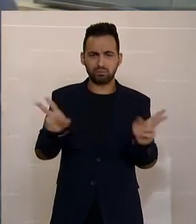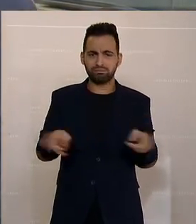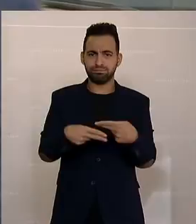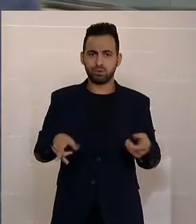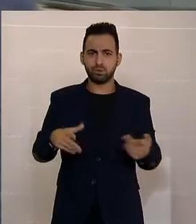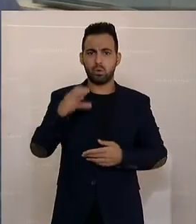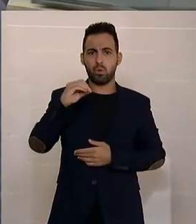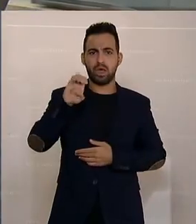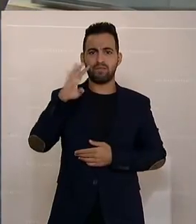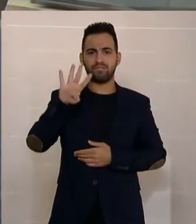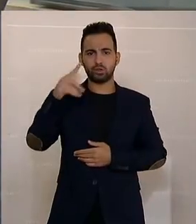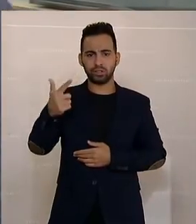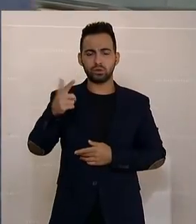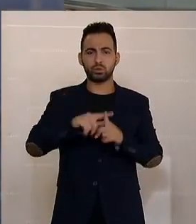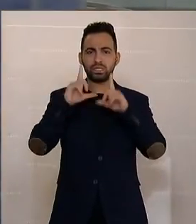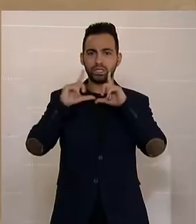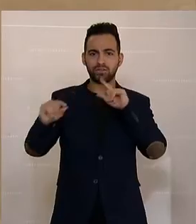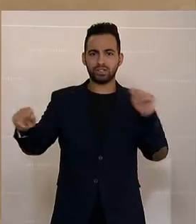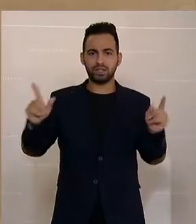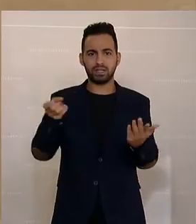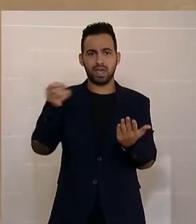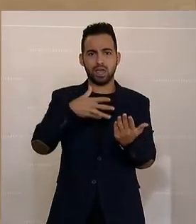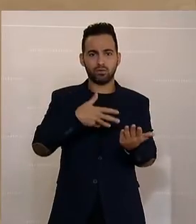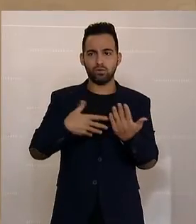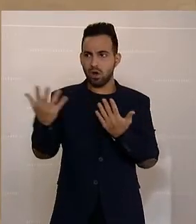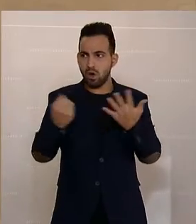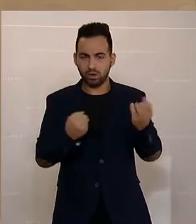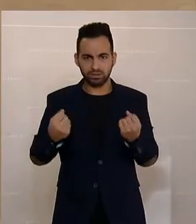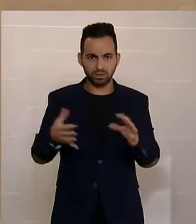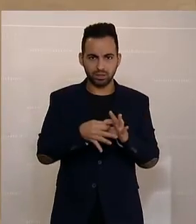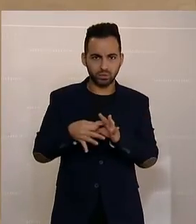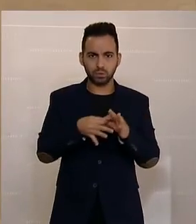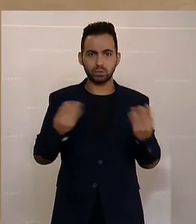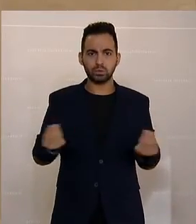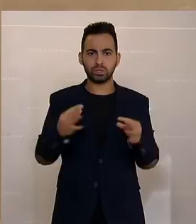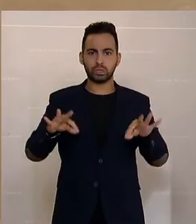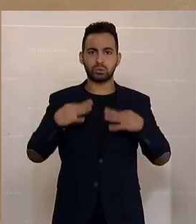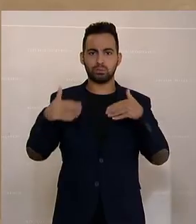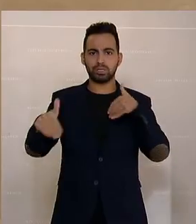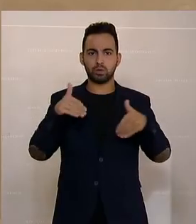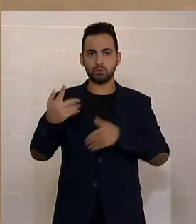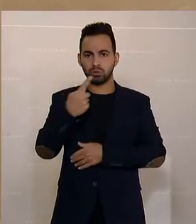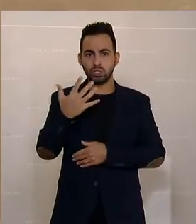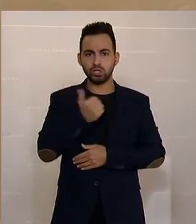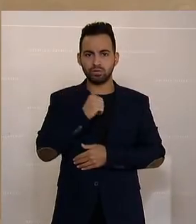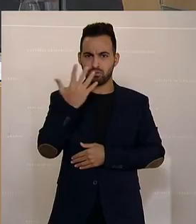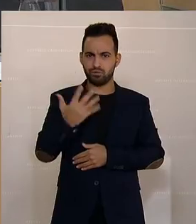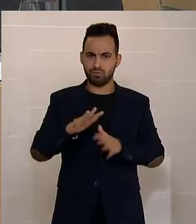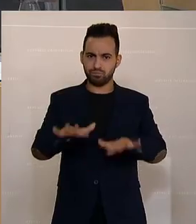mir bei OE24 und bei Twitter Entwürfe organisieren muss, weil das Gesundheitsministerium nicht in der Lage ist, 5